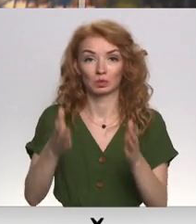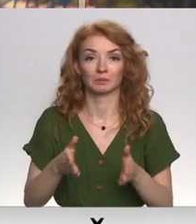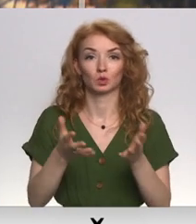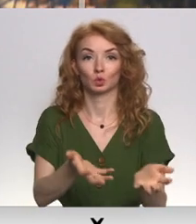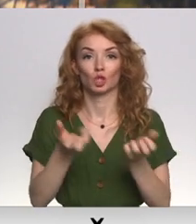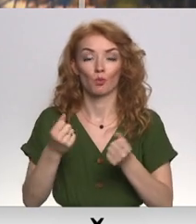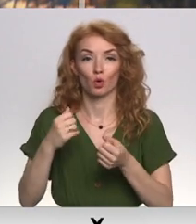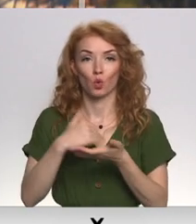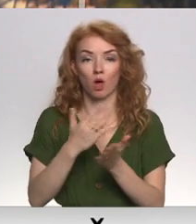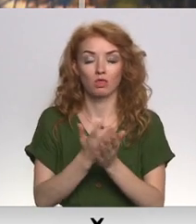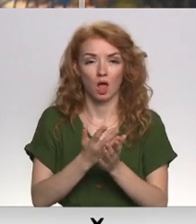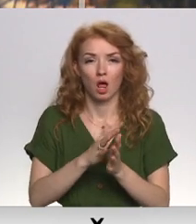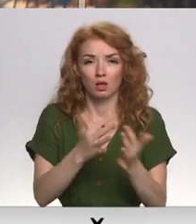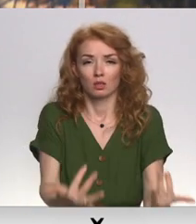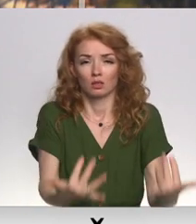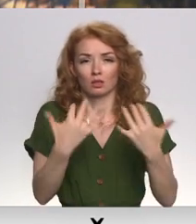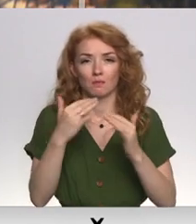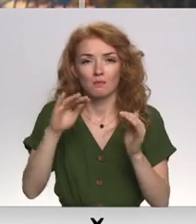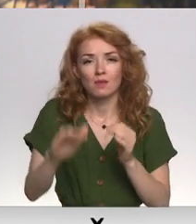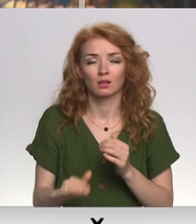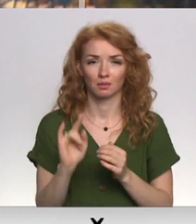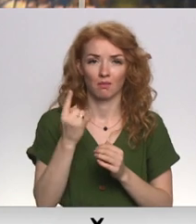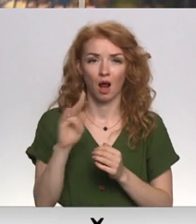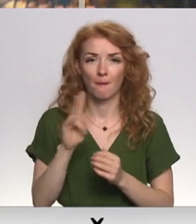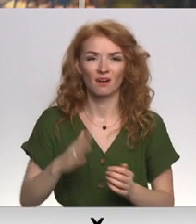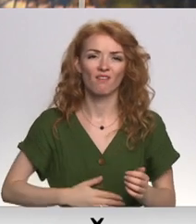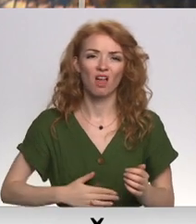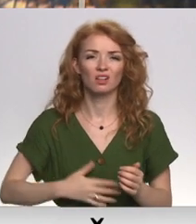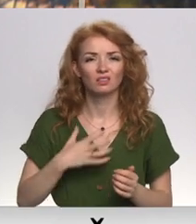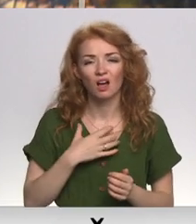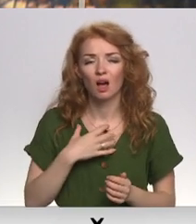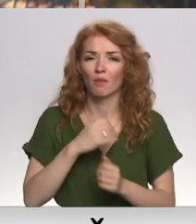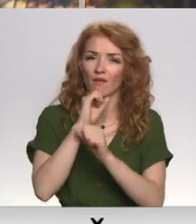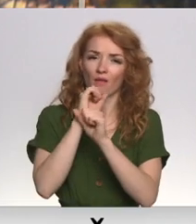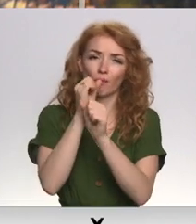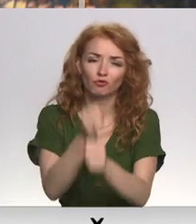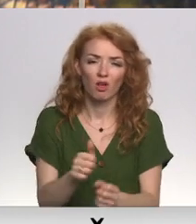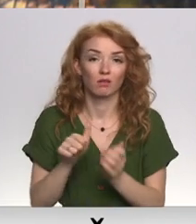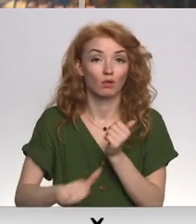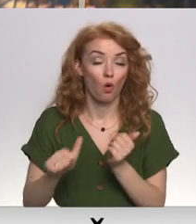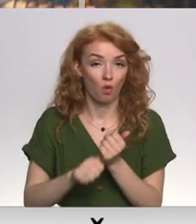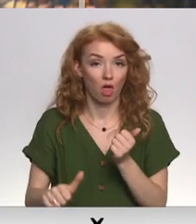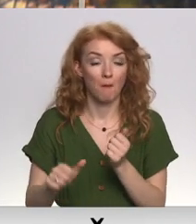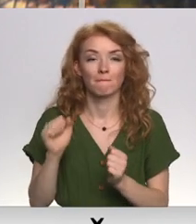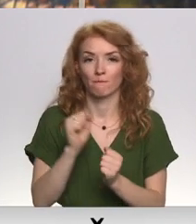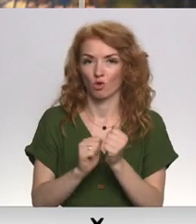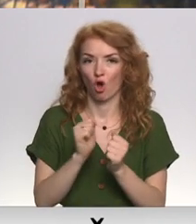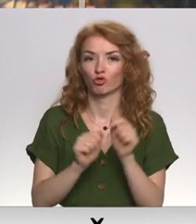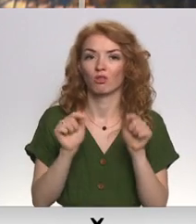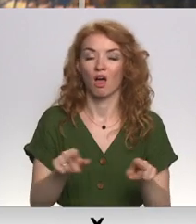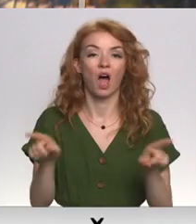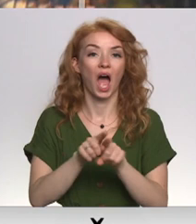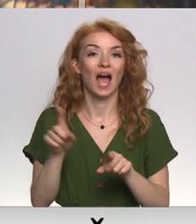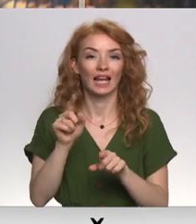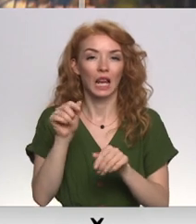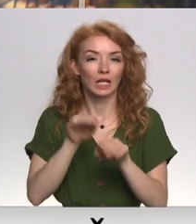nodaļa pārpludina mazie pacienti ar vēdera sāpēm, vemšanu un caureju. Tā kā aizvien biežāk, tā ir arī viena no